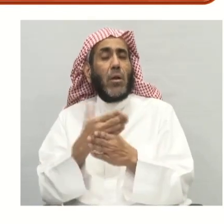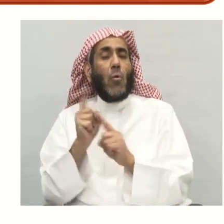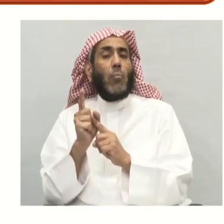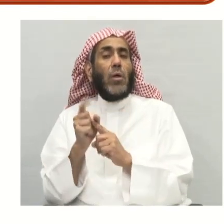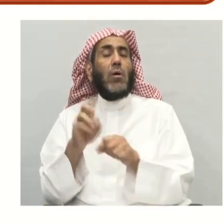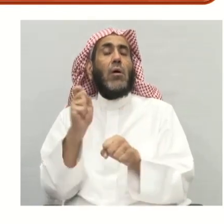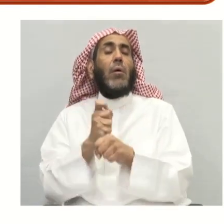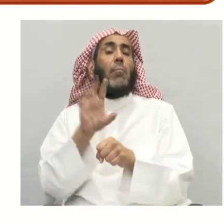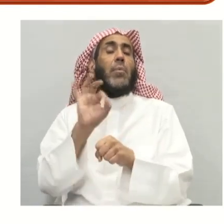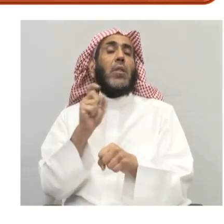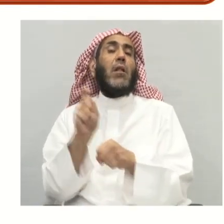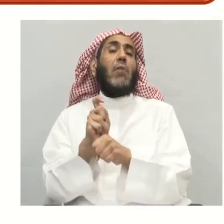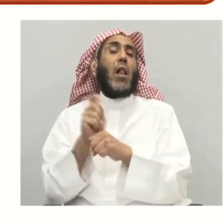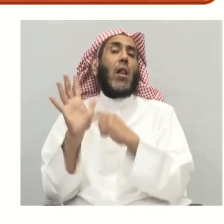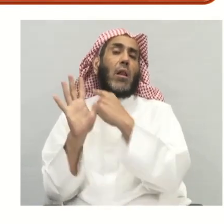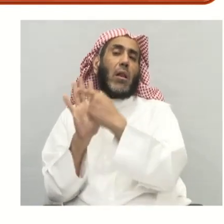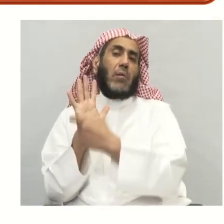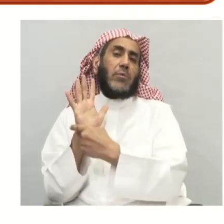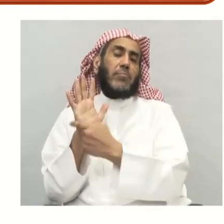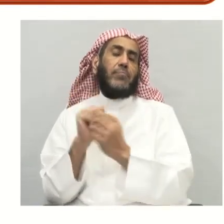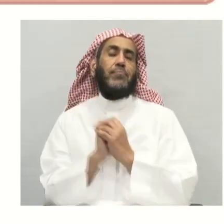من الافعال الخمسه